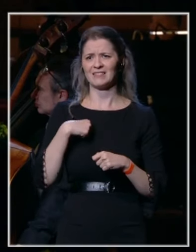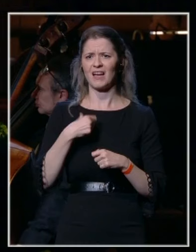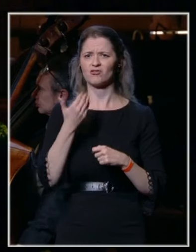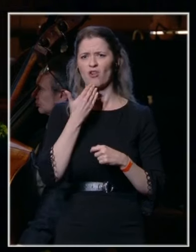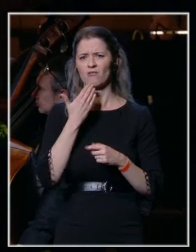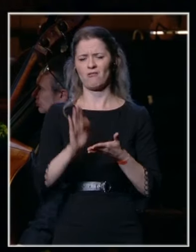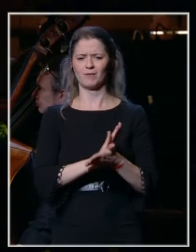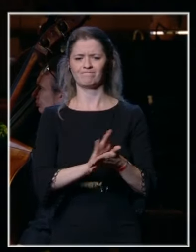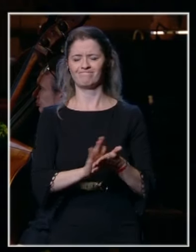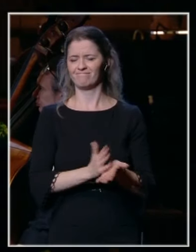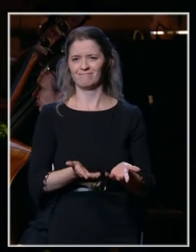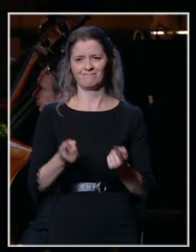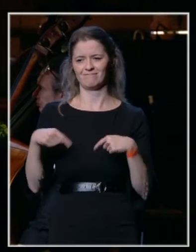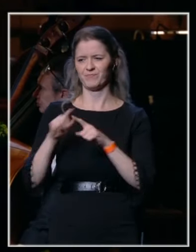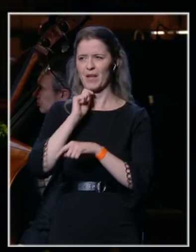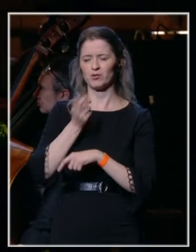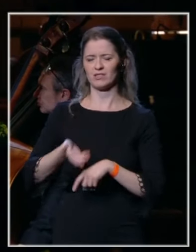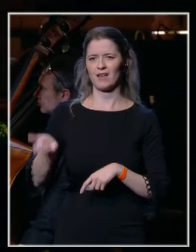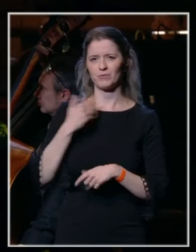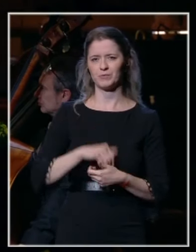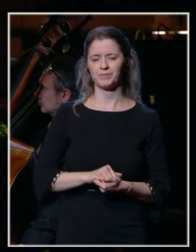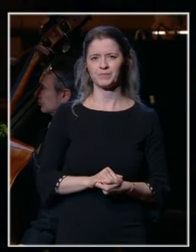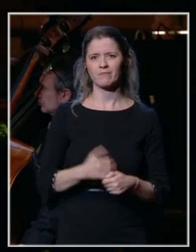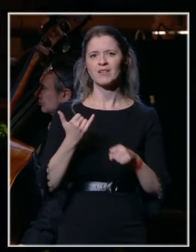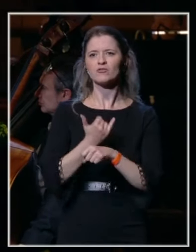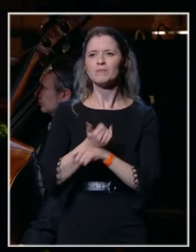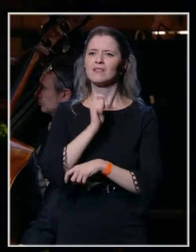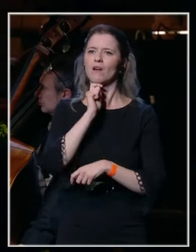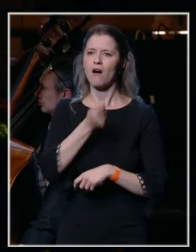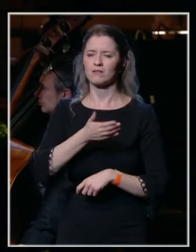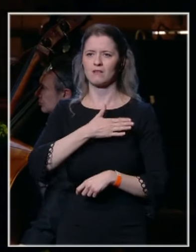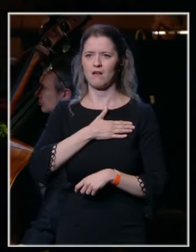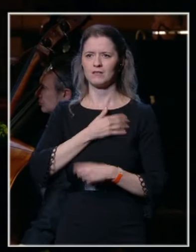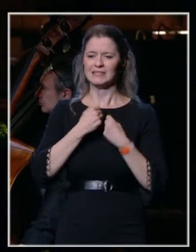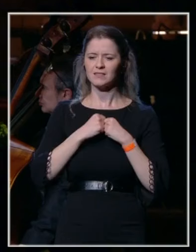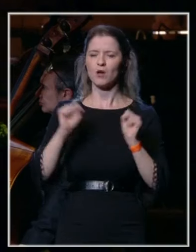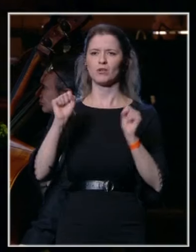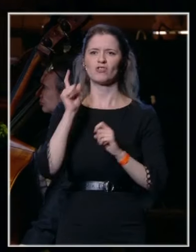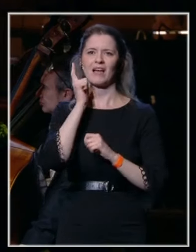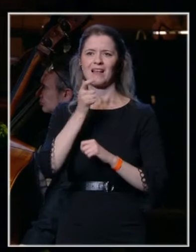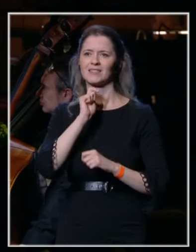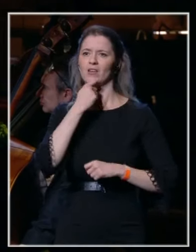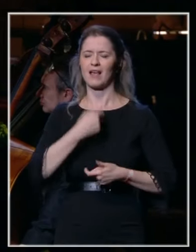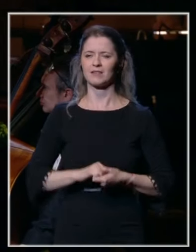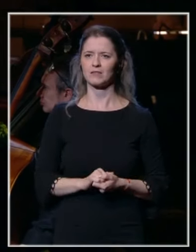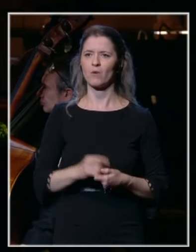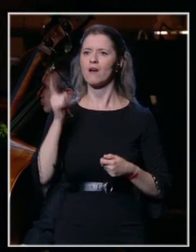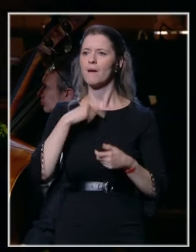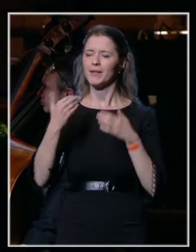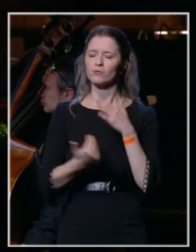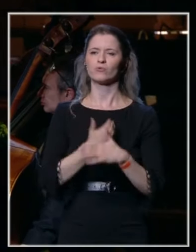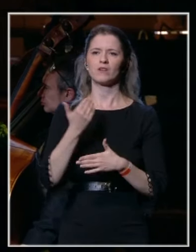venni. És valahogy mindig a haza és a szabadság lesz az a jelszó, amely újra meg